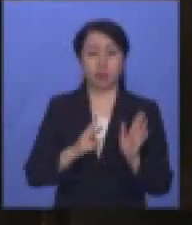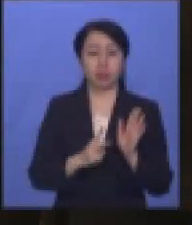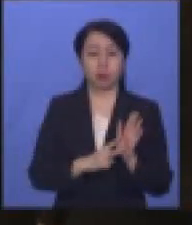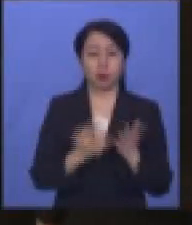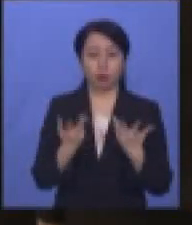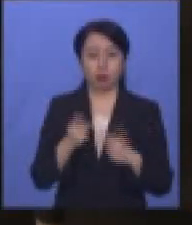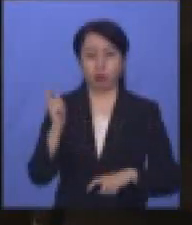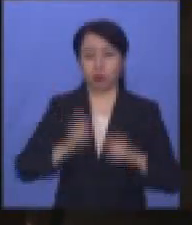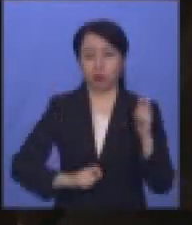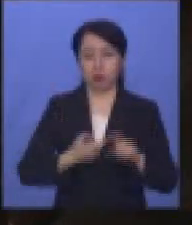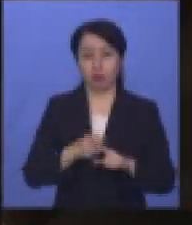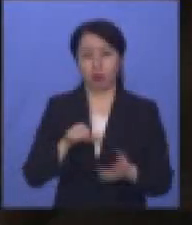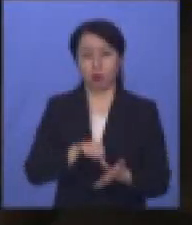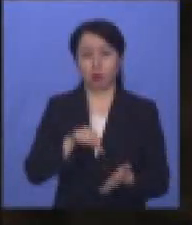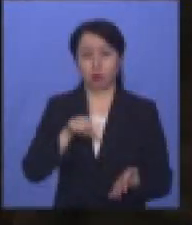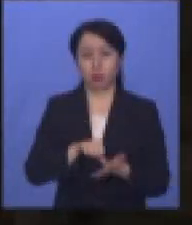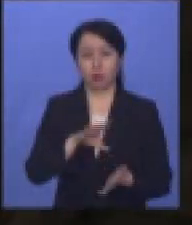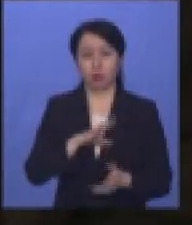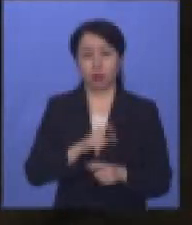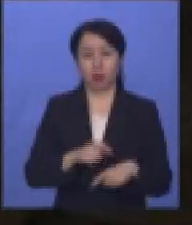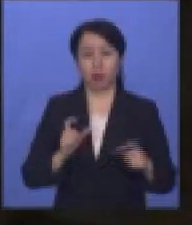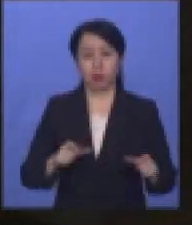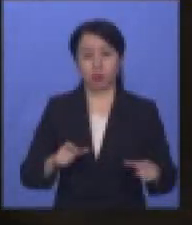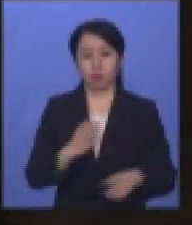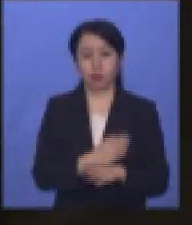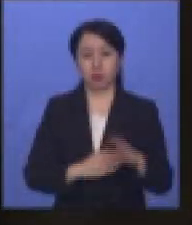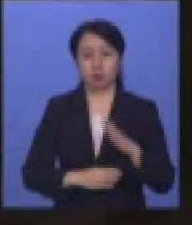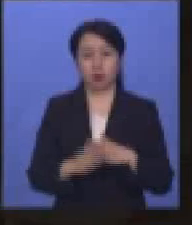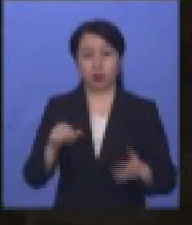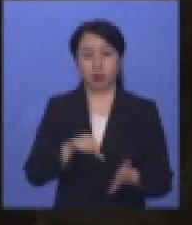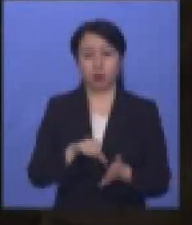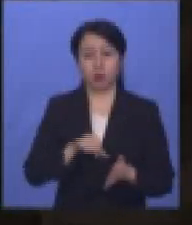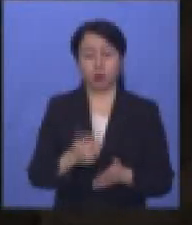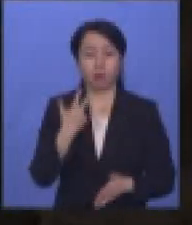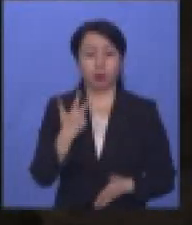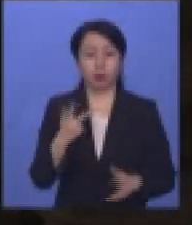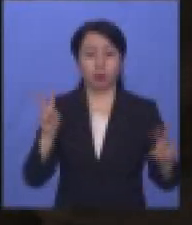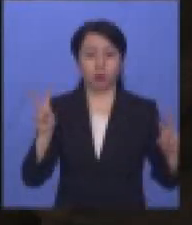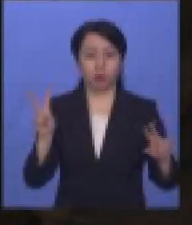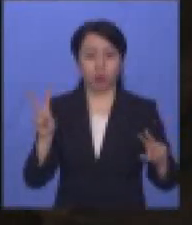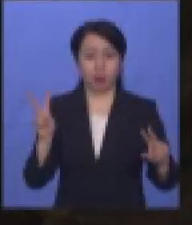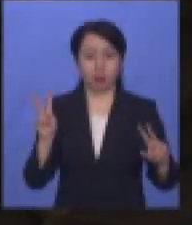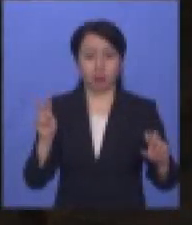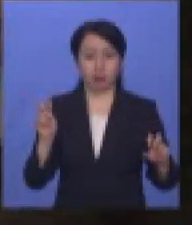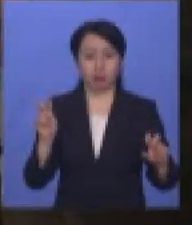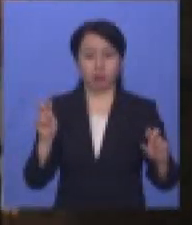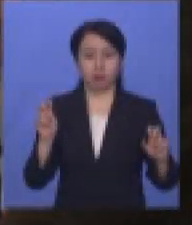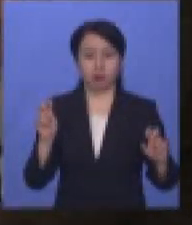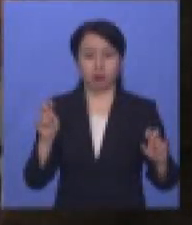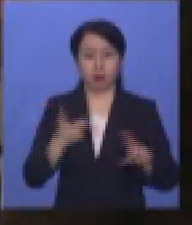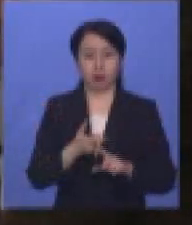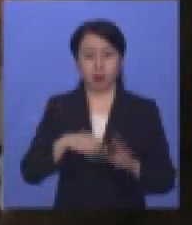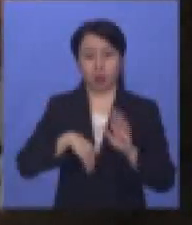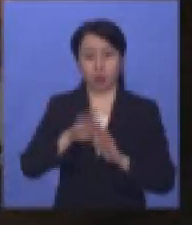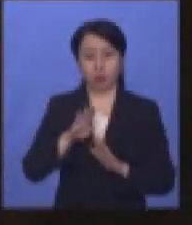фестиваль. В данном фестивале принимают участие люди с инвалидностью, участвуют по 3 номинациям. Значит, это лучший